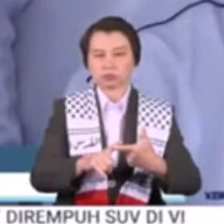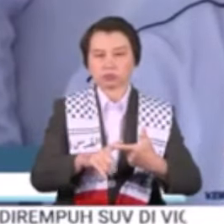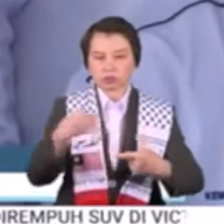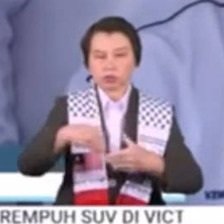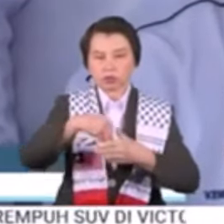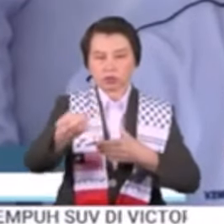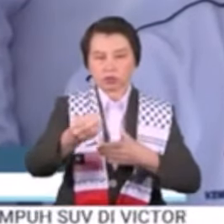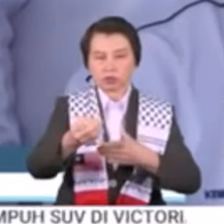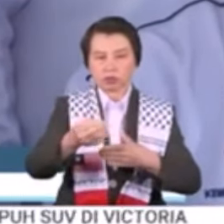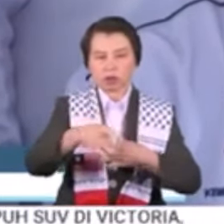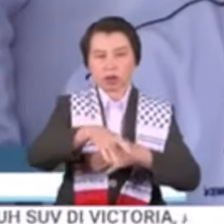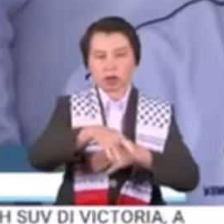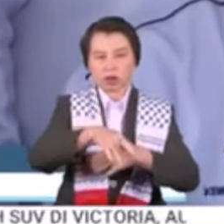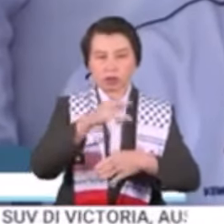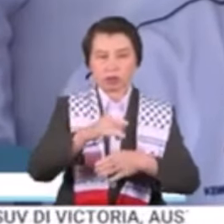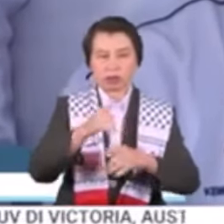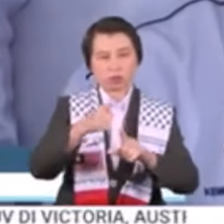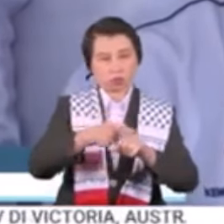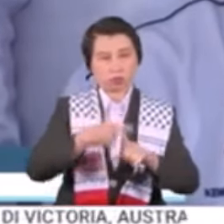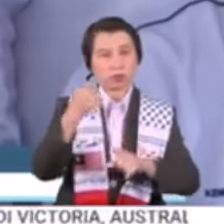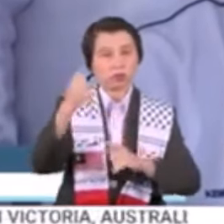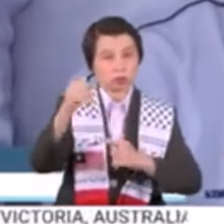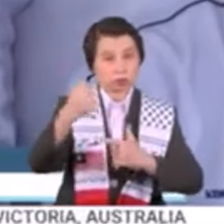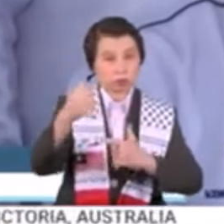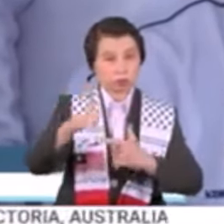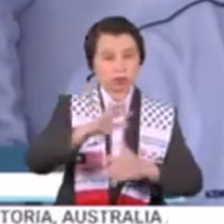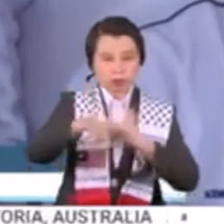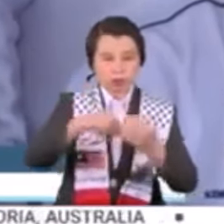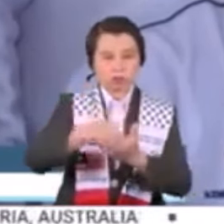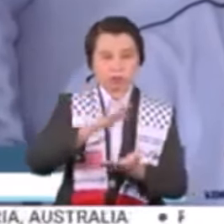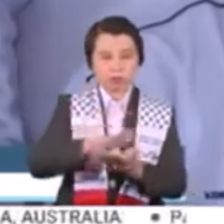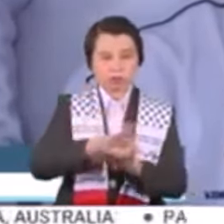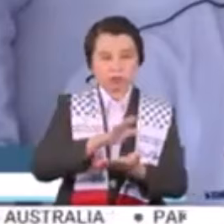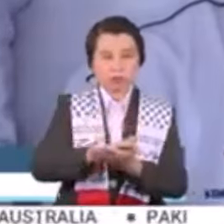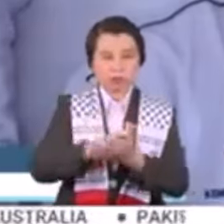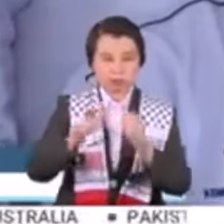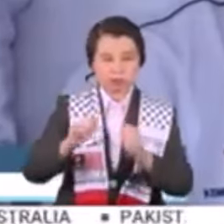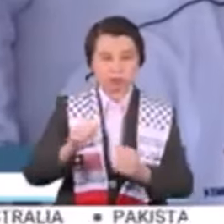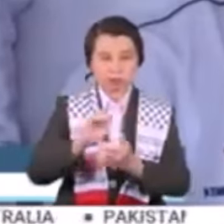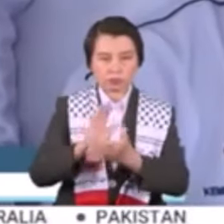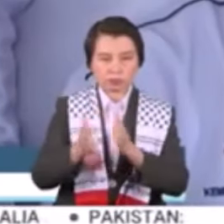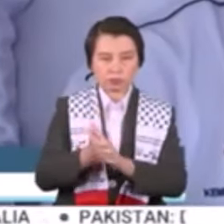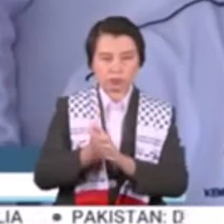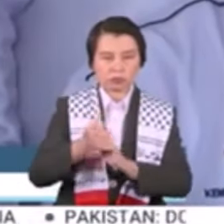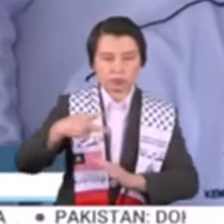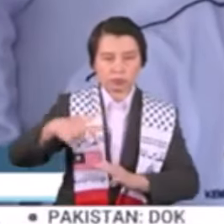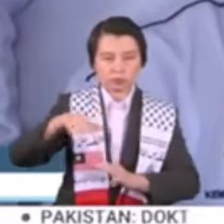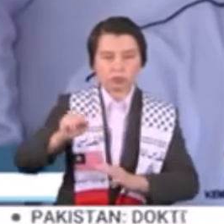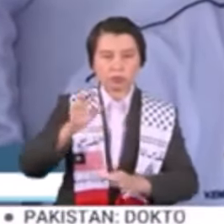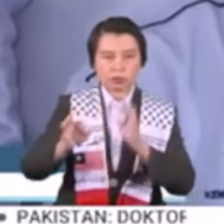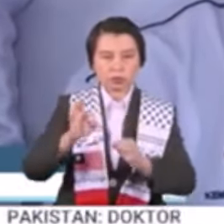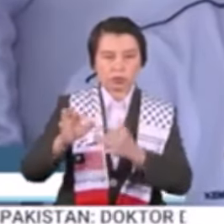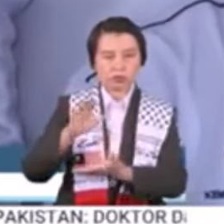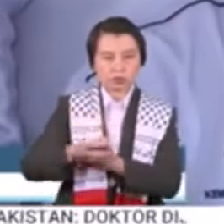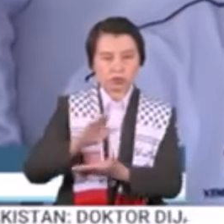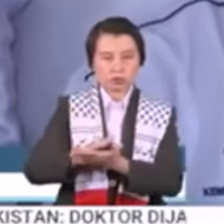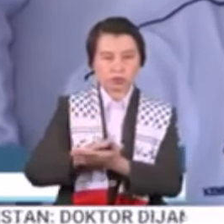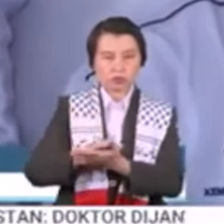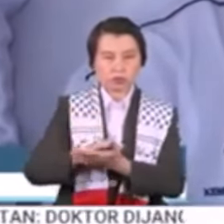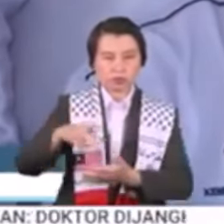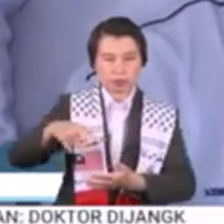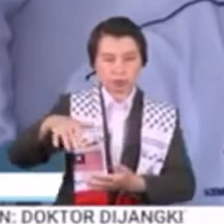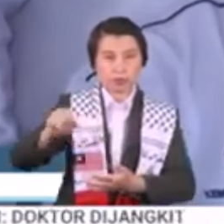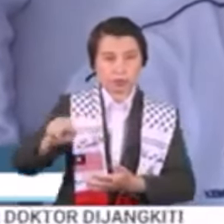keluarkan lebih awal Oktober untuk memastikan semua sekolah kita diberikan peringatan, khususnya sekolah-sekolah yang menjadi BPS.